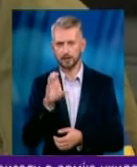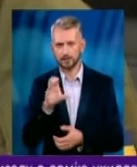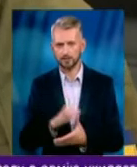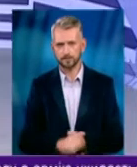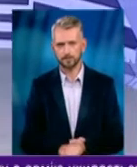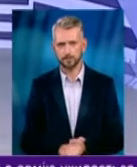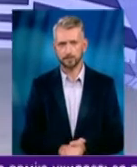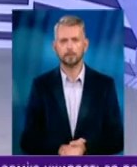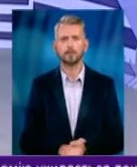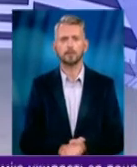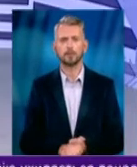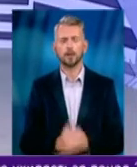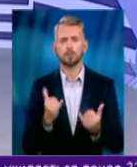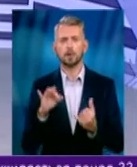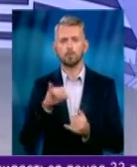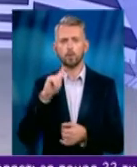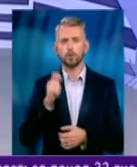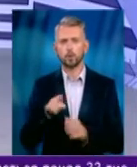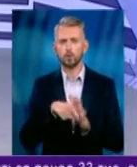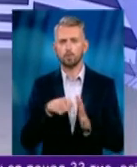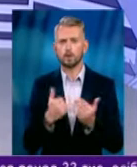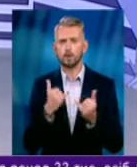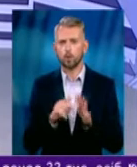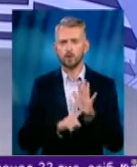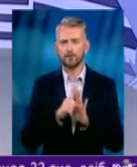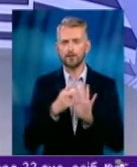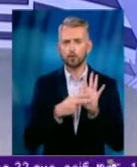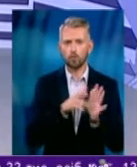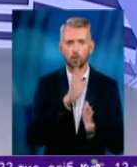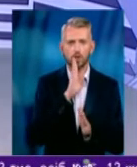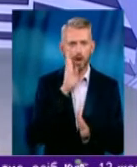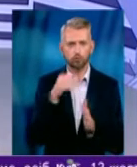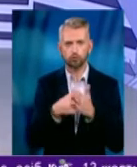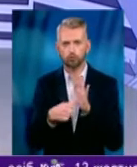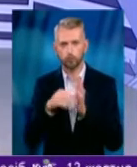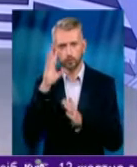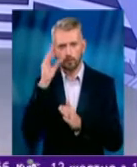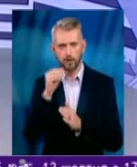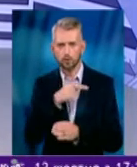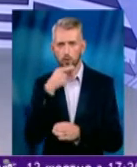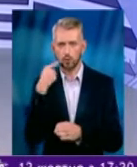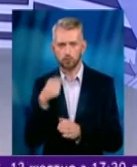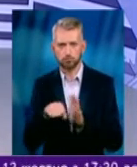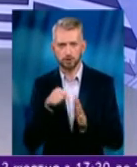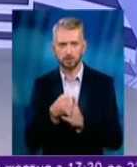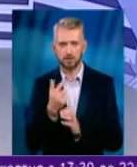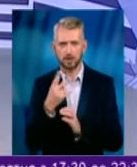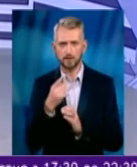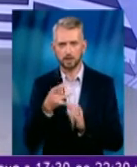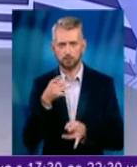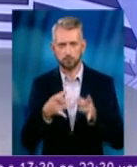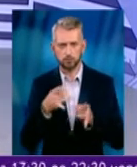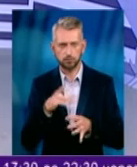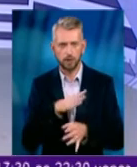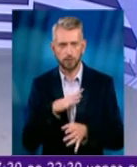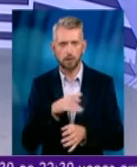ситуацій. Тепер до війни на Донбасі. Сьогодні від 7 ранку до 6 вечора російські окупанти 13 разів порушили режим припинення